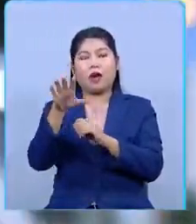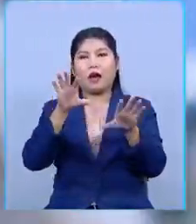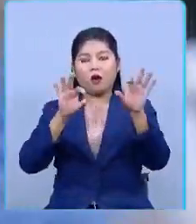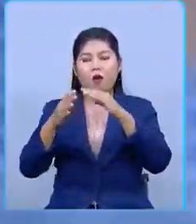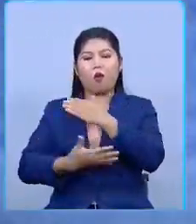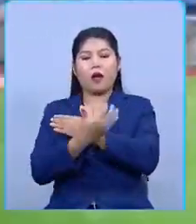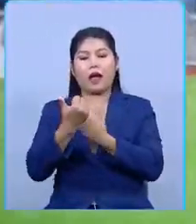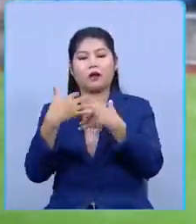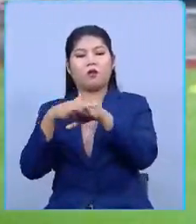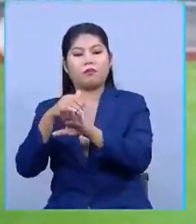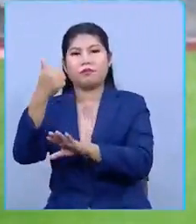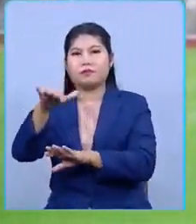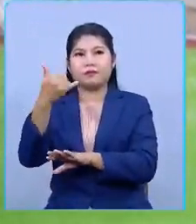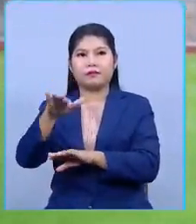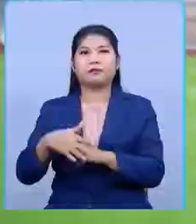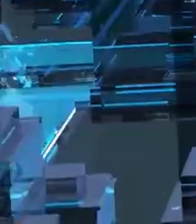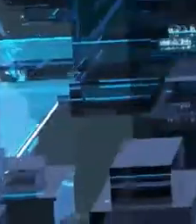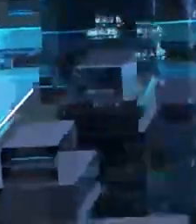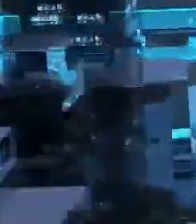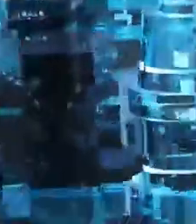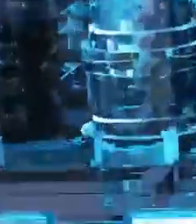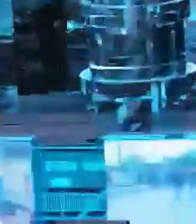เสียโอกาสเข้าร่วมการแข่งขันได้ค่ะ